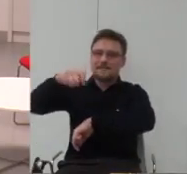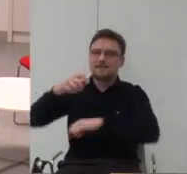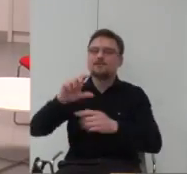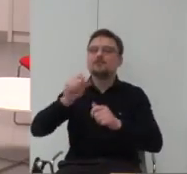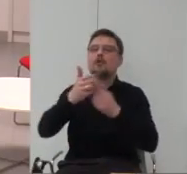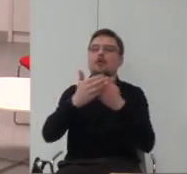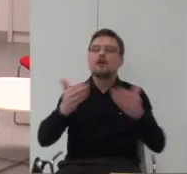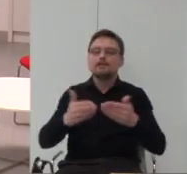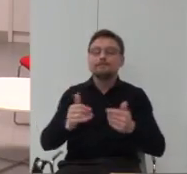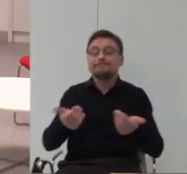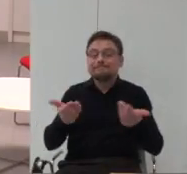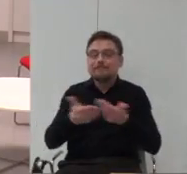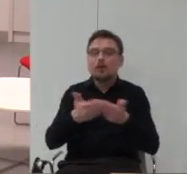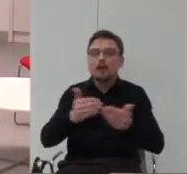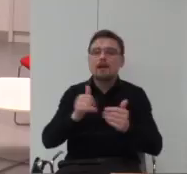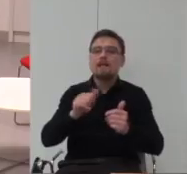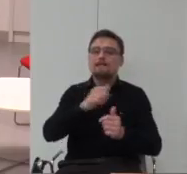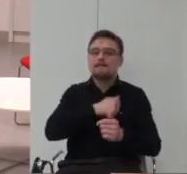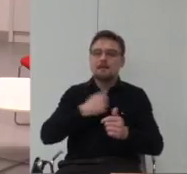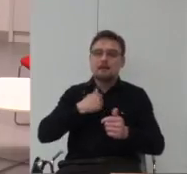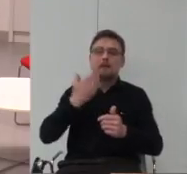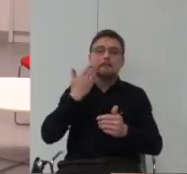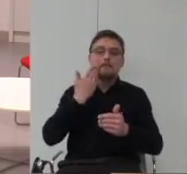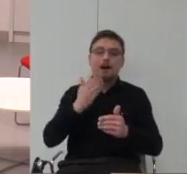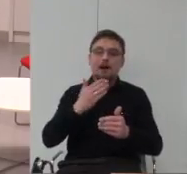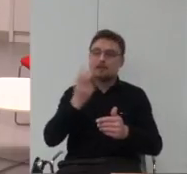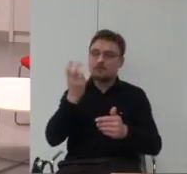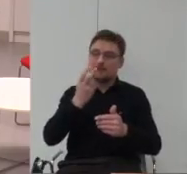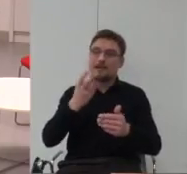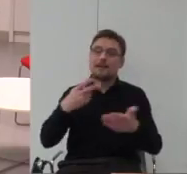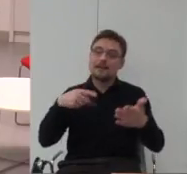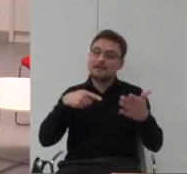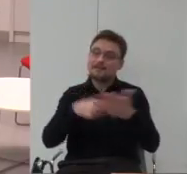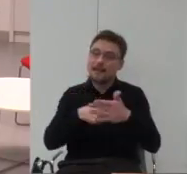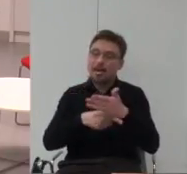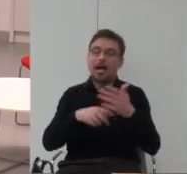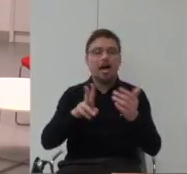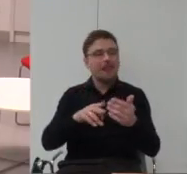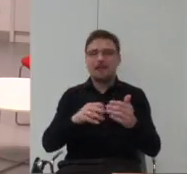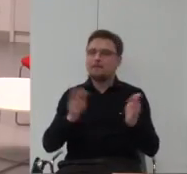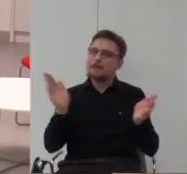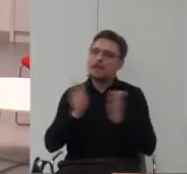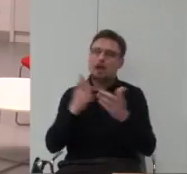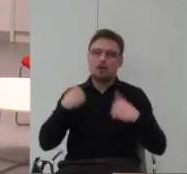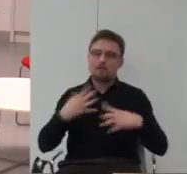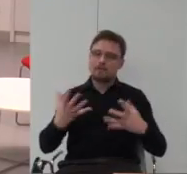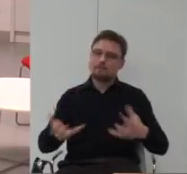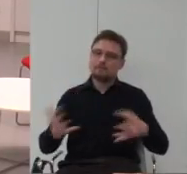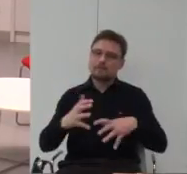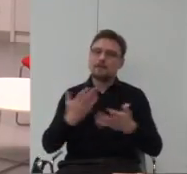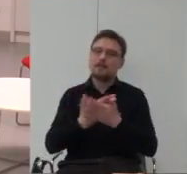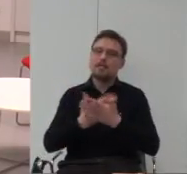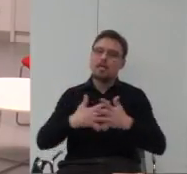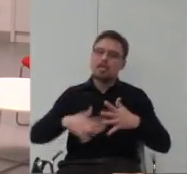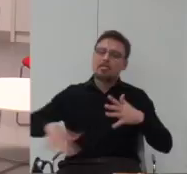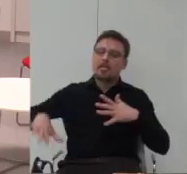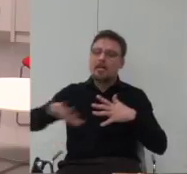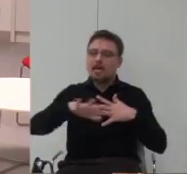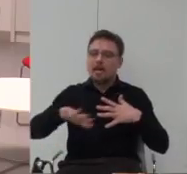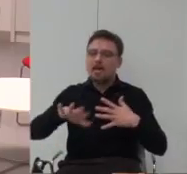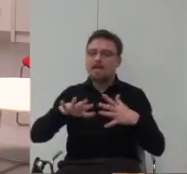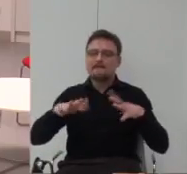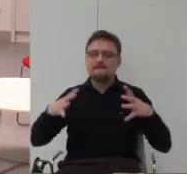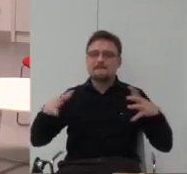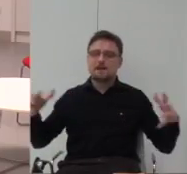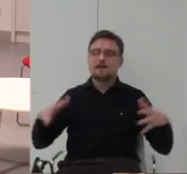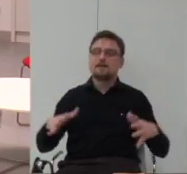emigrację gdzieś tam na Wyspy Brytyjskie, szczególnie do Londynu, okazało się, że Warszawa jest bardzo atrakcyjnym celem, ale nie aż